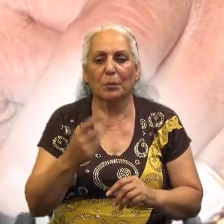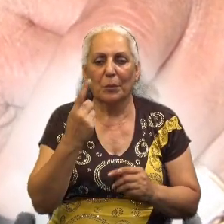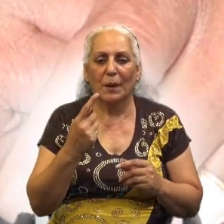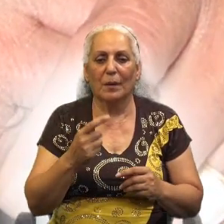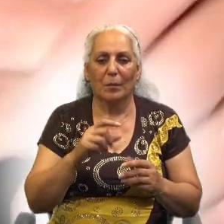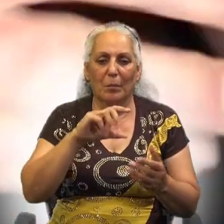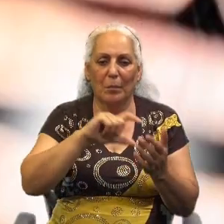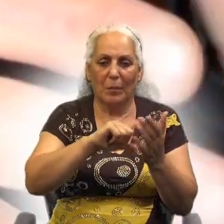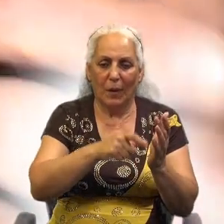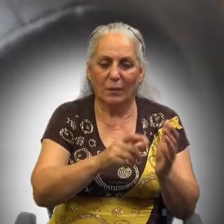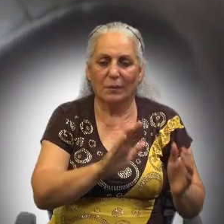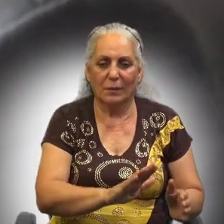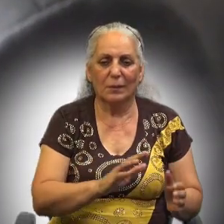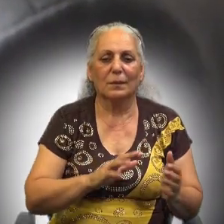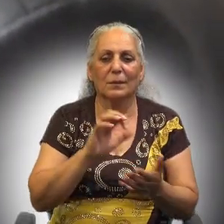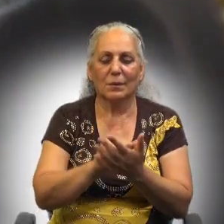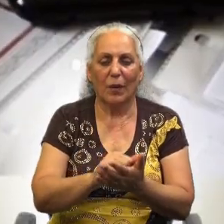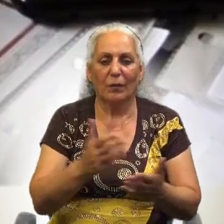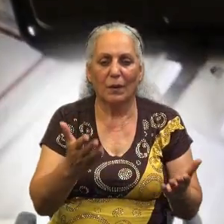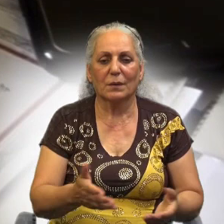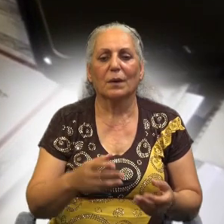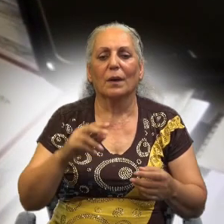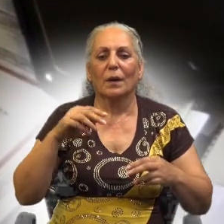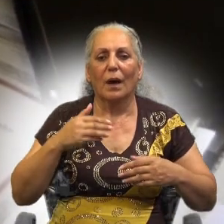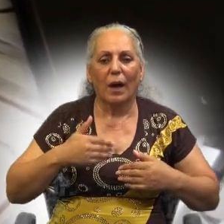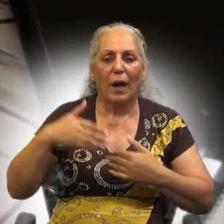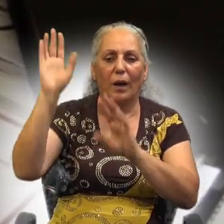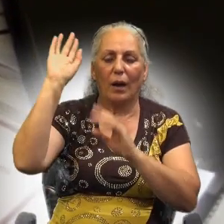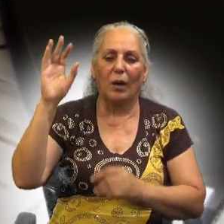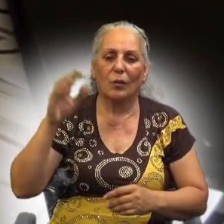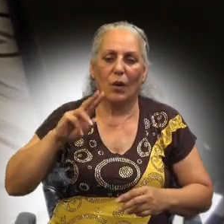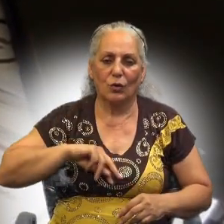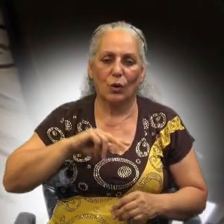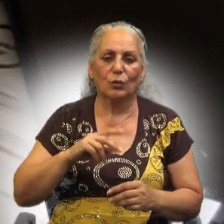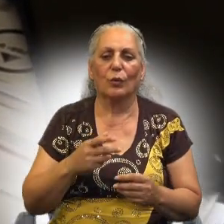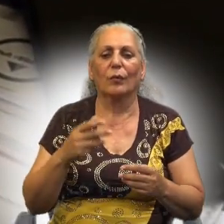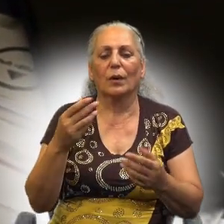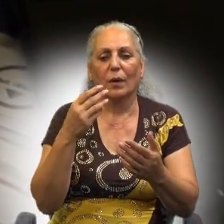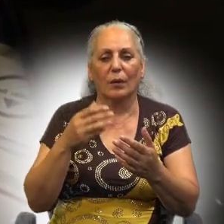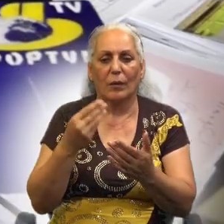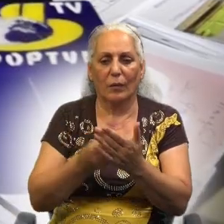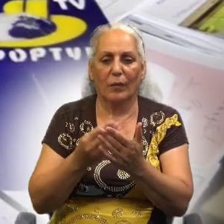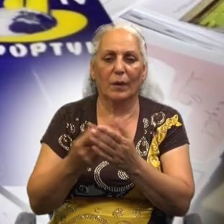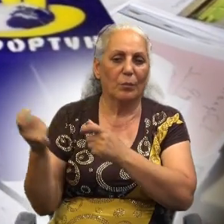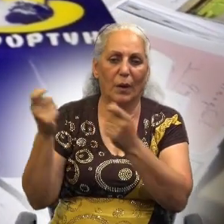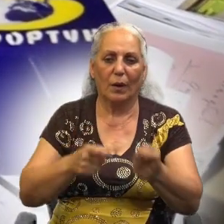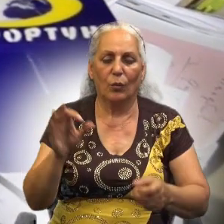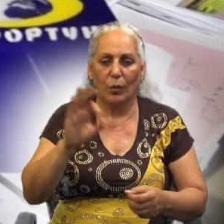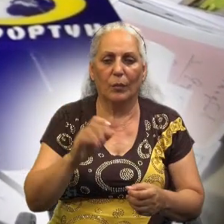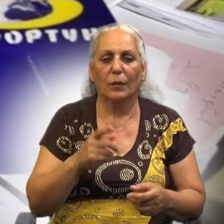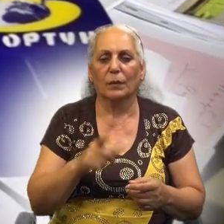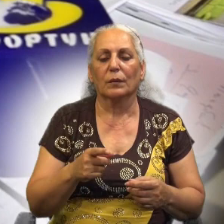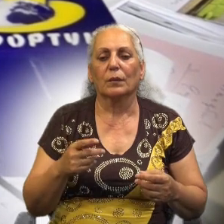հենց արտագնա աշխատանքով, որը բերելով ֆինանսական եկամուտ առաջ է քաշում այլ խնդիրներ ևս։ Կաշտ